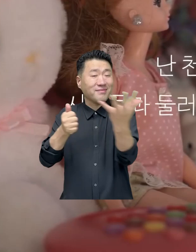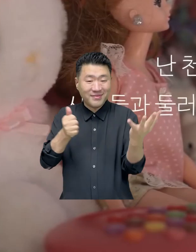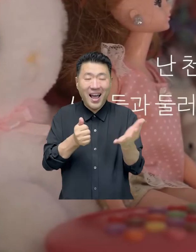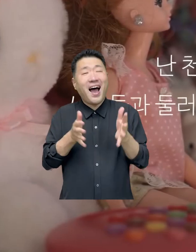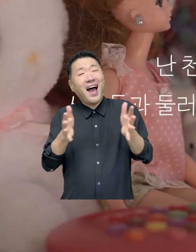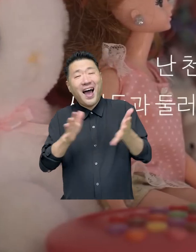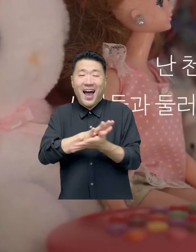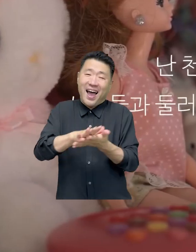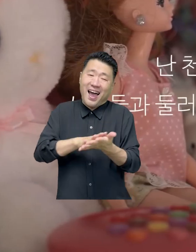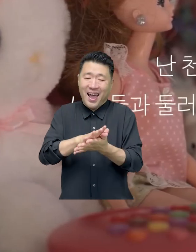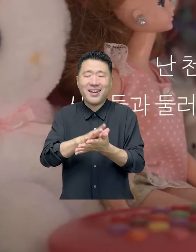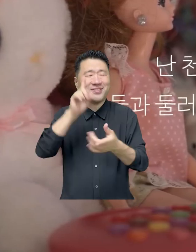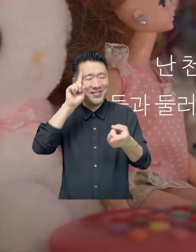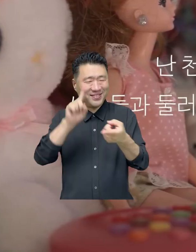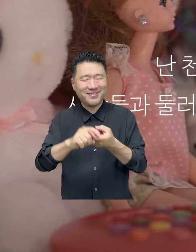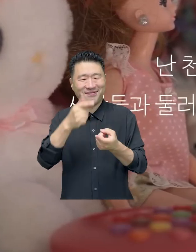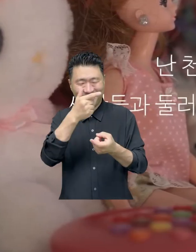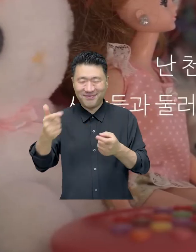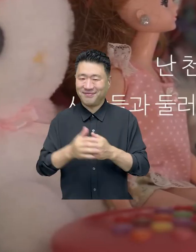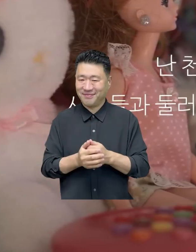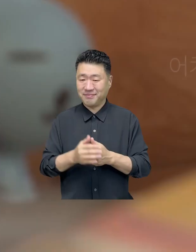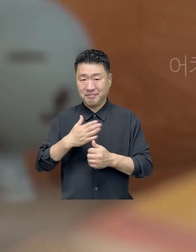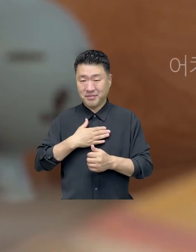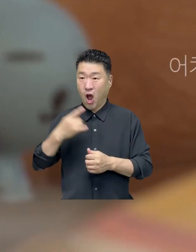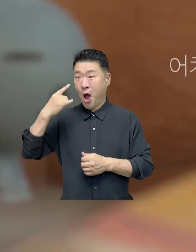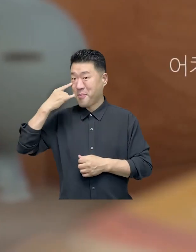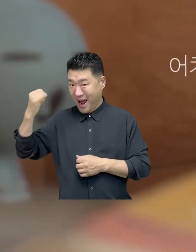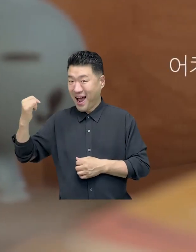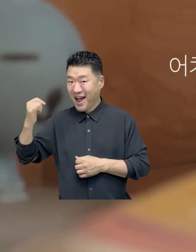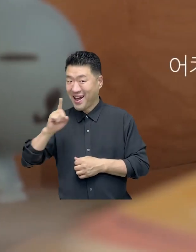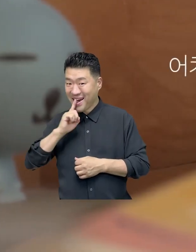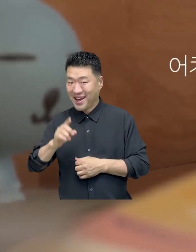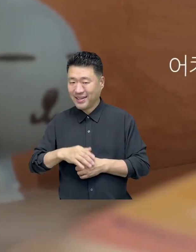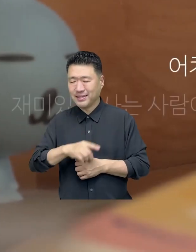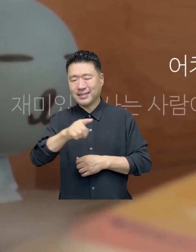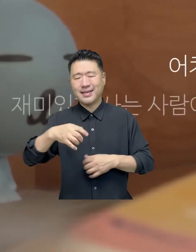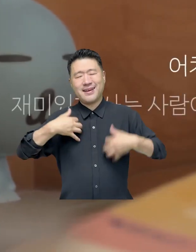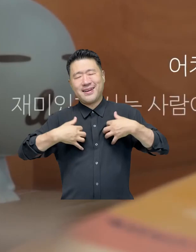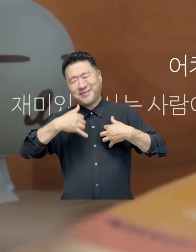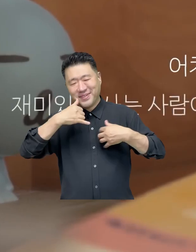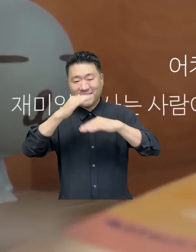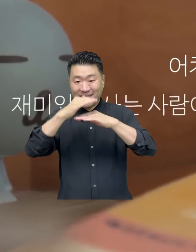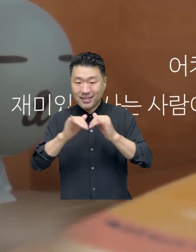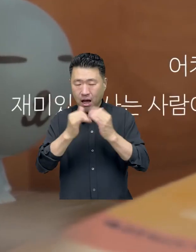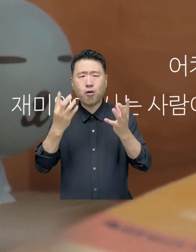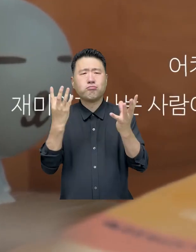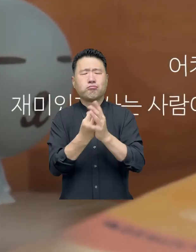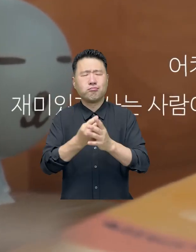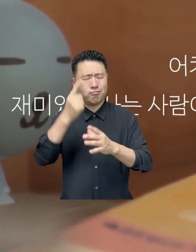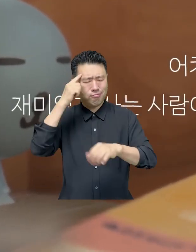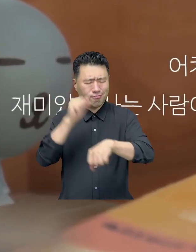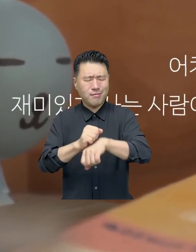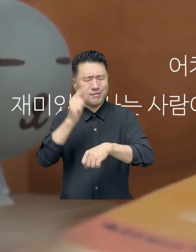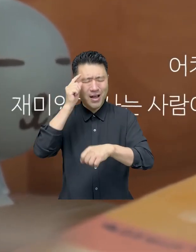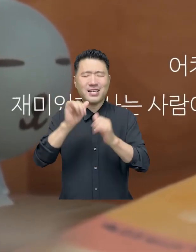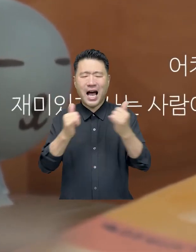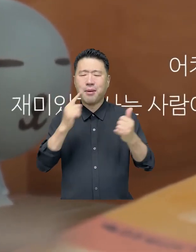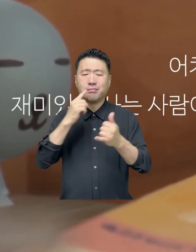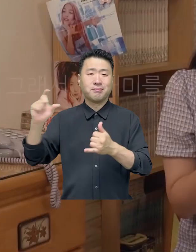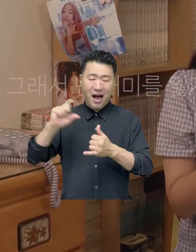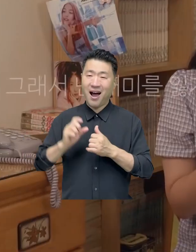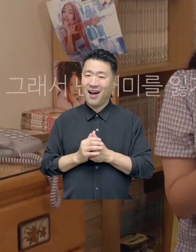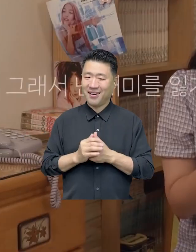사람들과 둘러앉아 노는 것에 관심이 있어. 어차피 우리 엄마가 재밌게 사는 사람이 제일 똑똑한 사람이라고